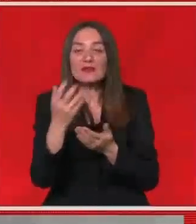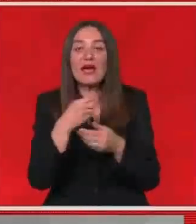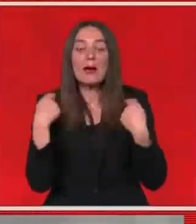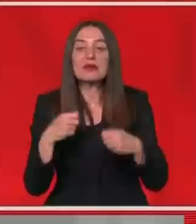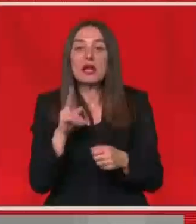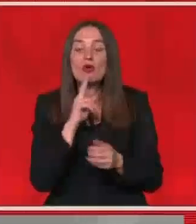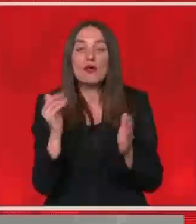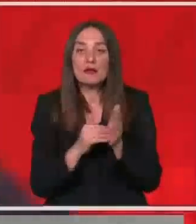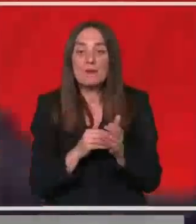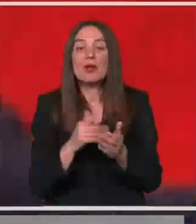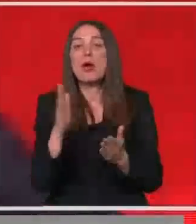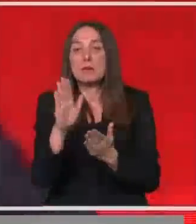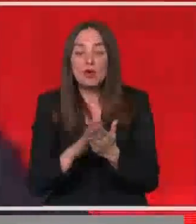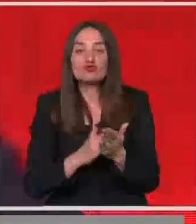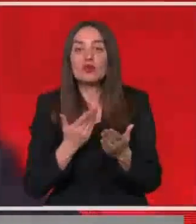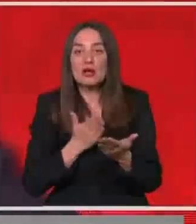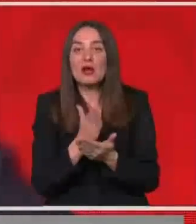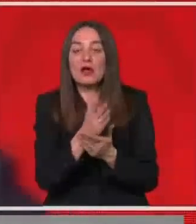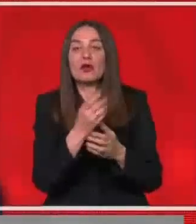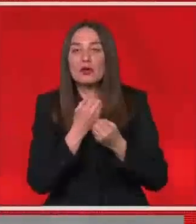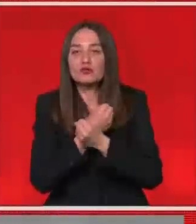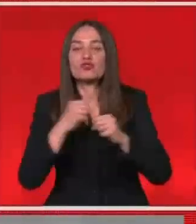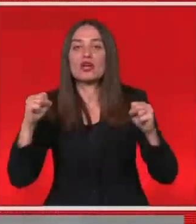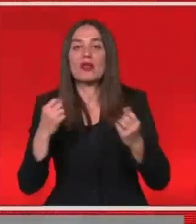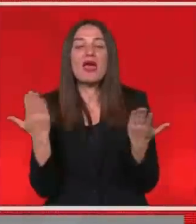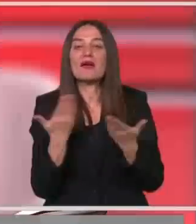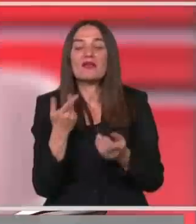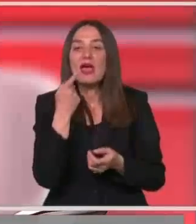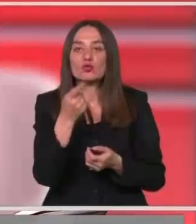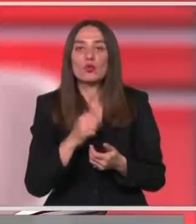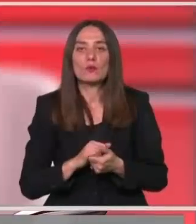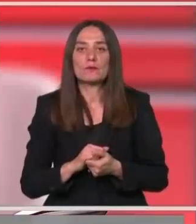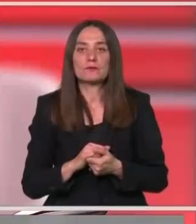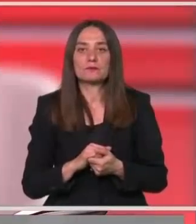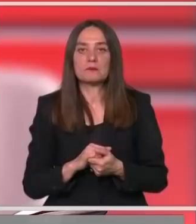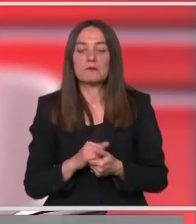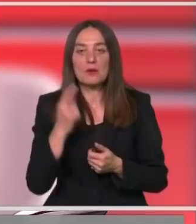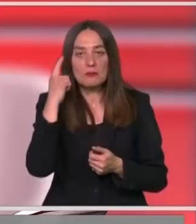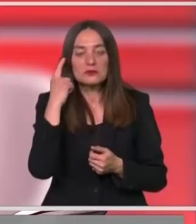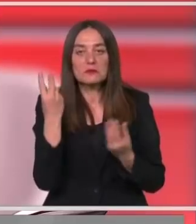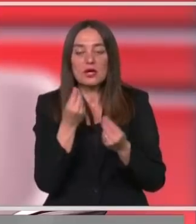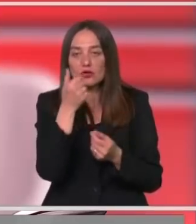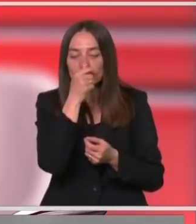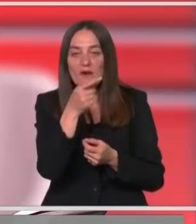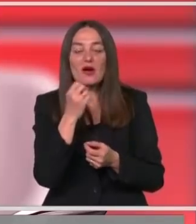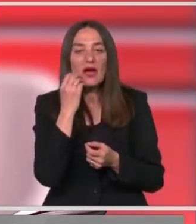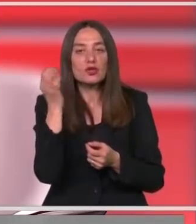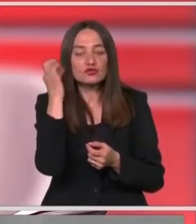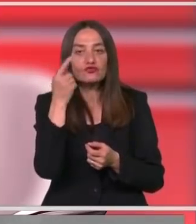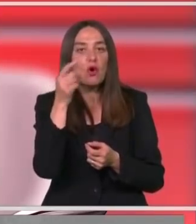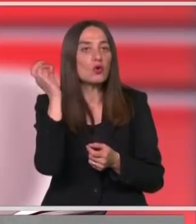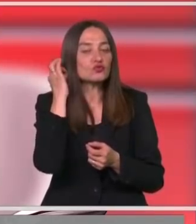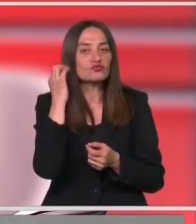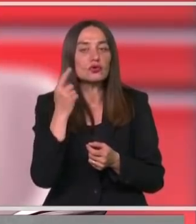koji vam treba i da krenete u ekspanziju. Gde je onda tu... Mislim, i zato što ovo kad slušate, to zvuči da